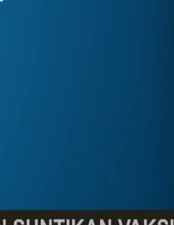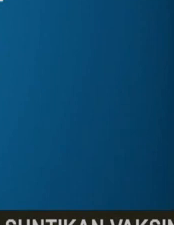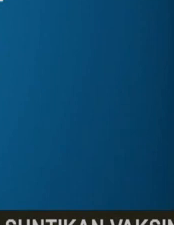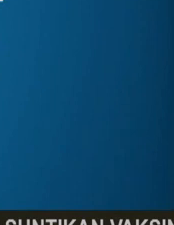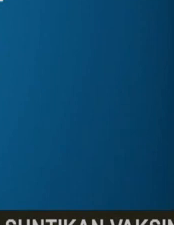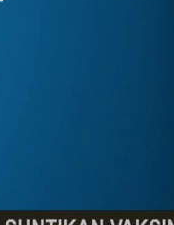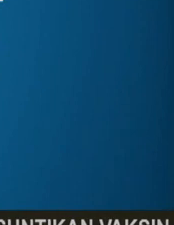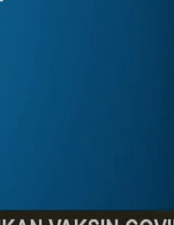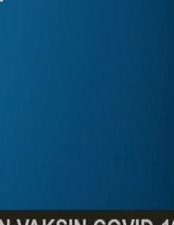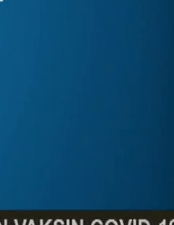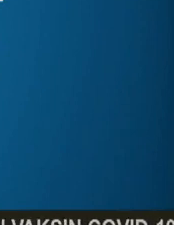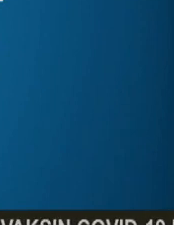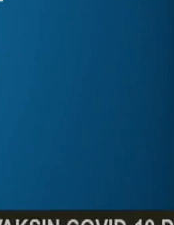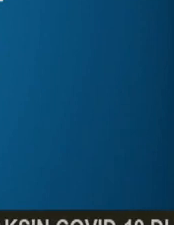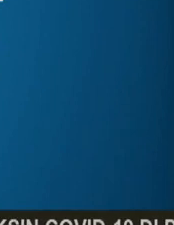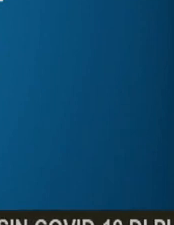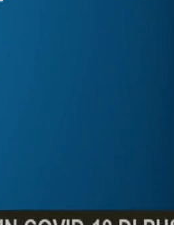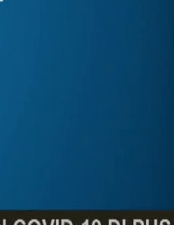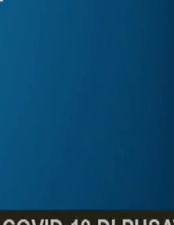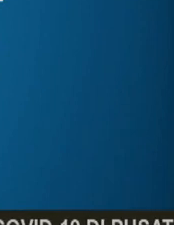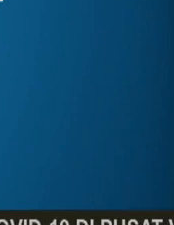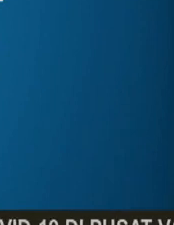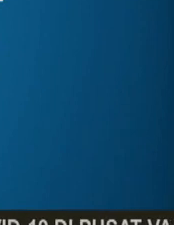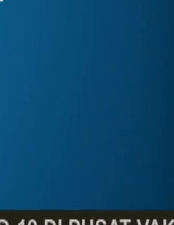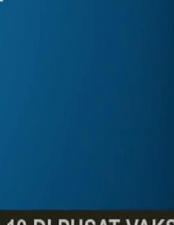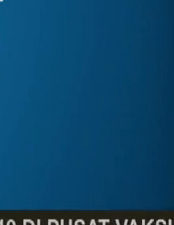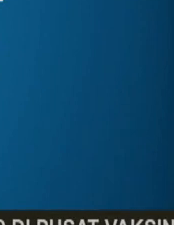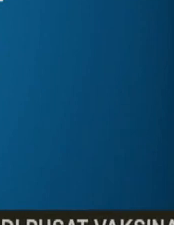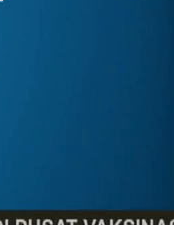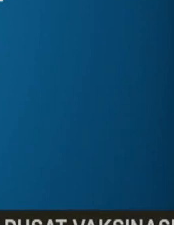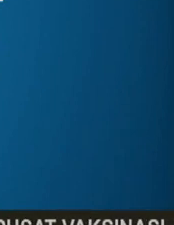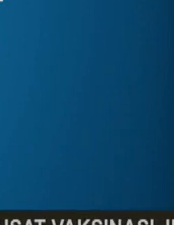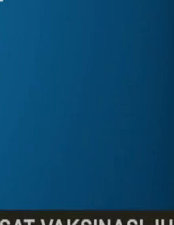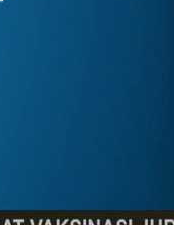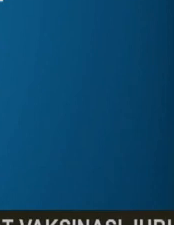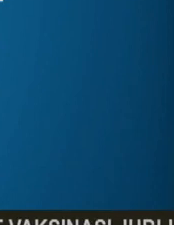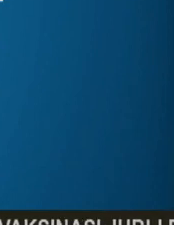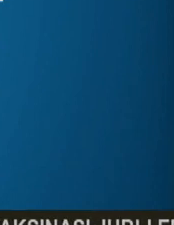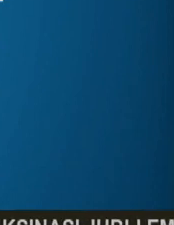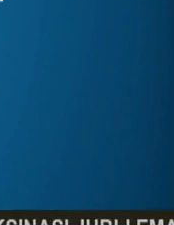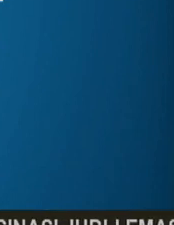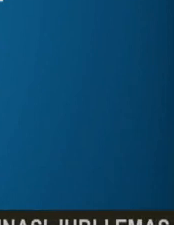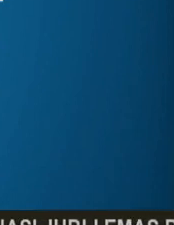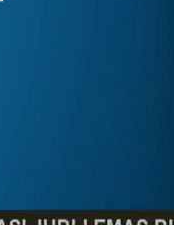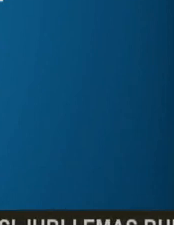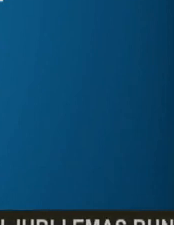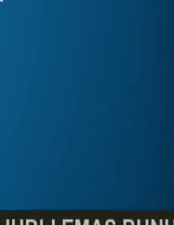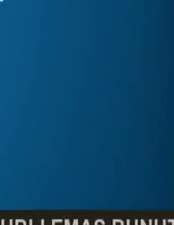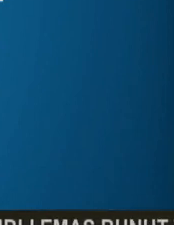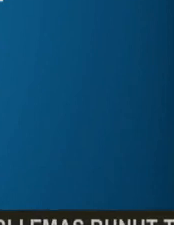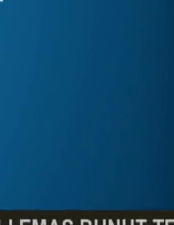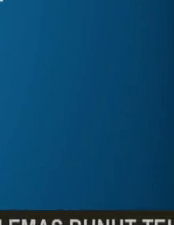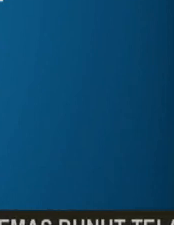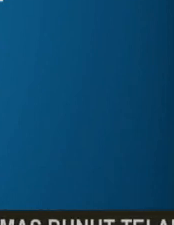Hai MUI jarak ariij jarak kota pusat jarak nomor calon jarak nomor card pintar calon dan